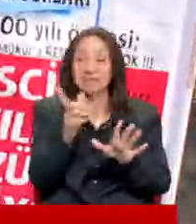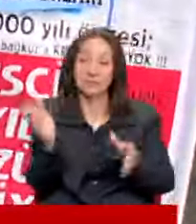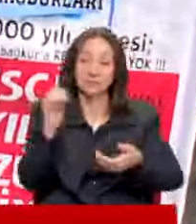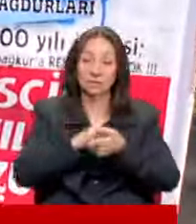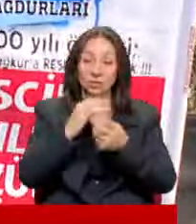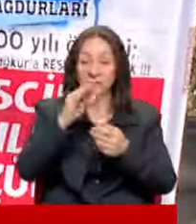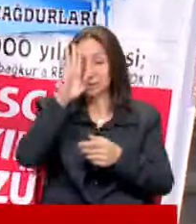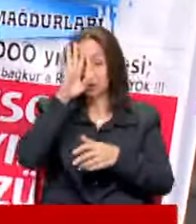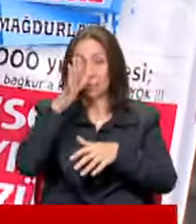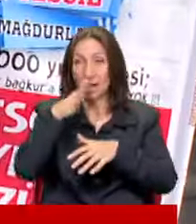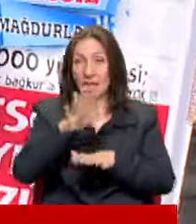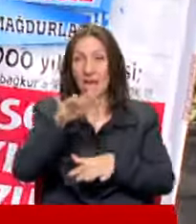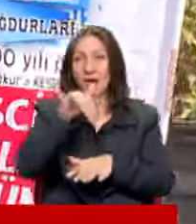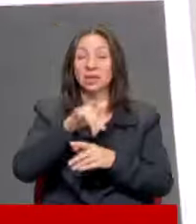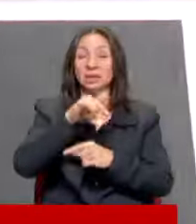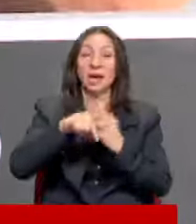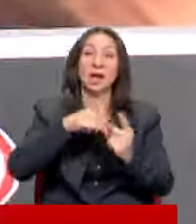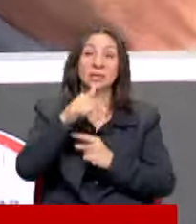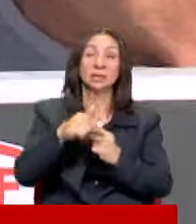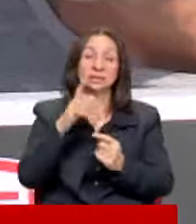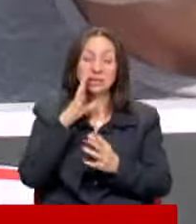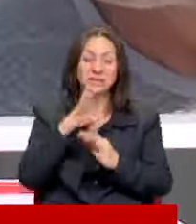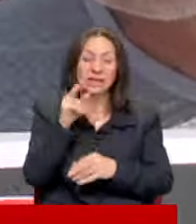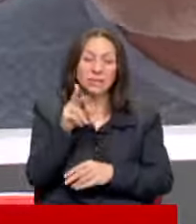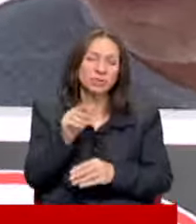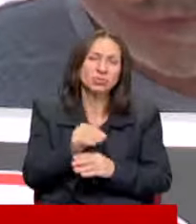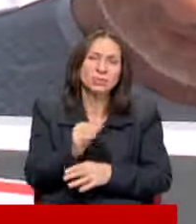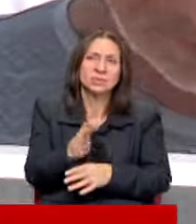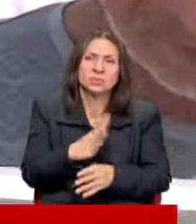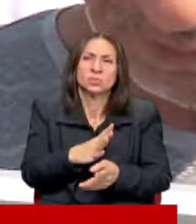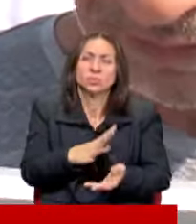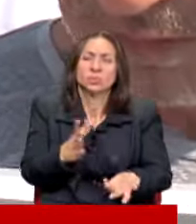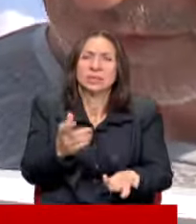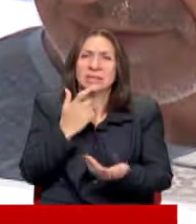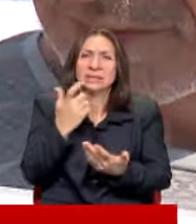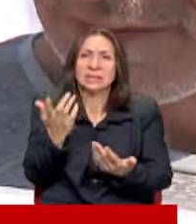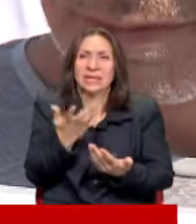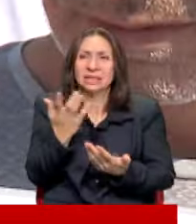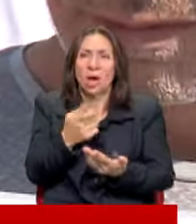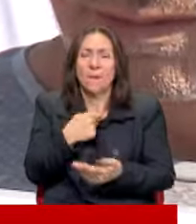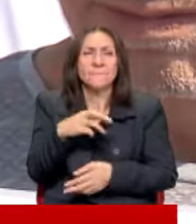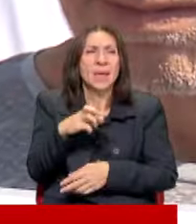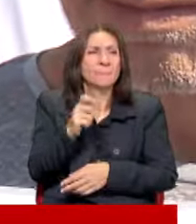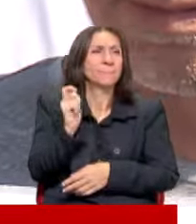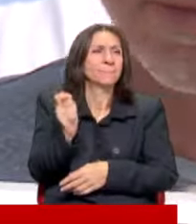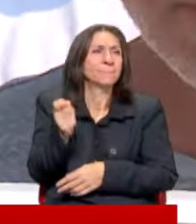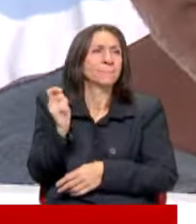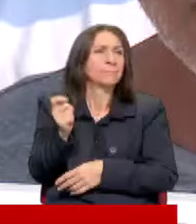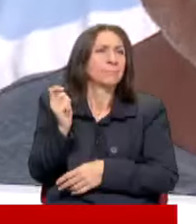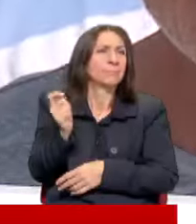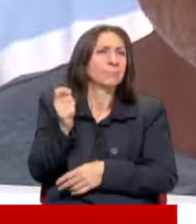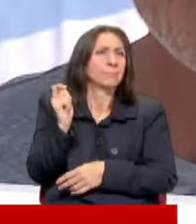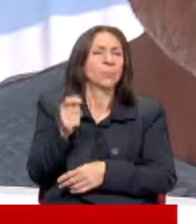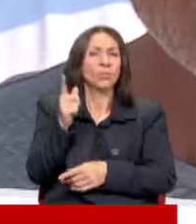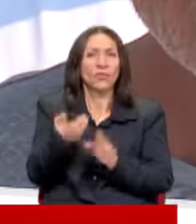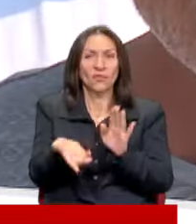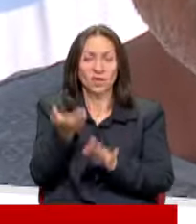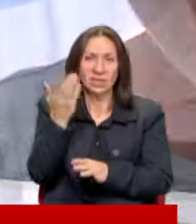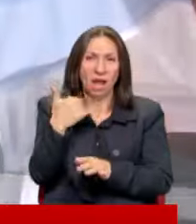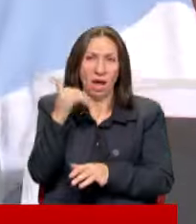İstanbul'daki eylemde hakkını aradı insanca yaşamak istiyoruz yıllarca Ödediğimiz primlerle de bunu